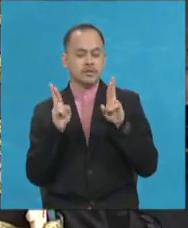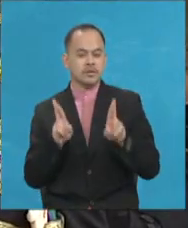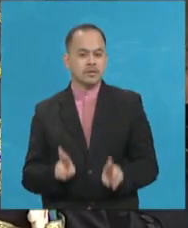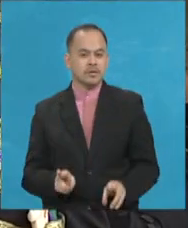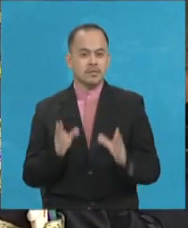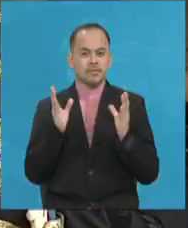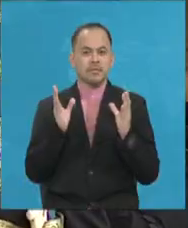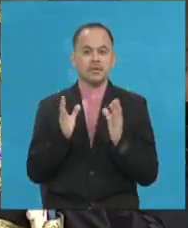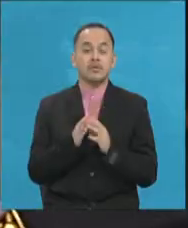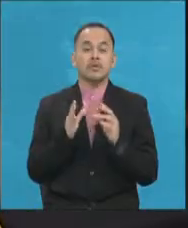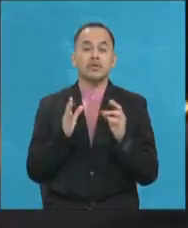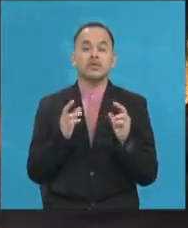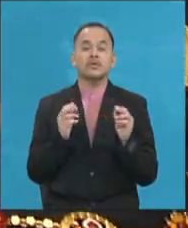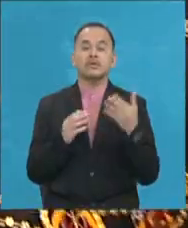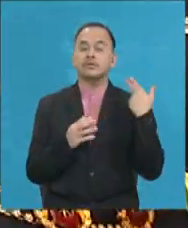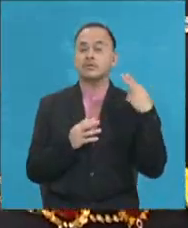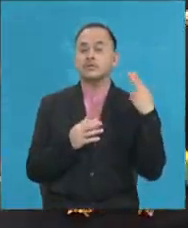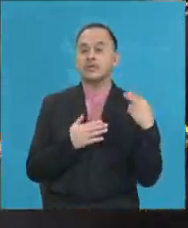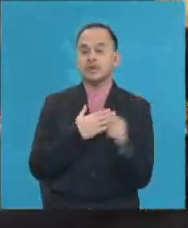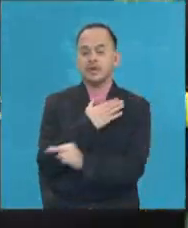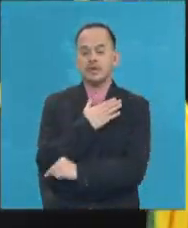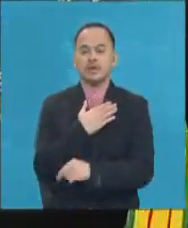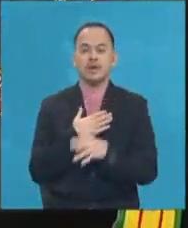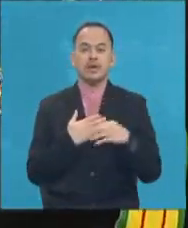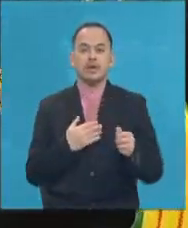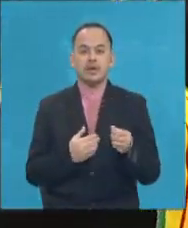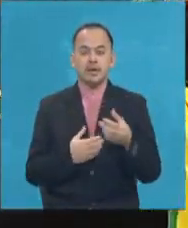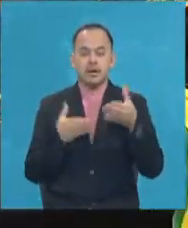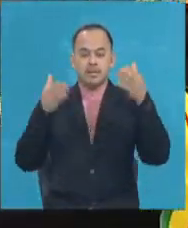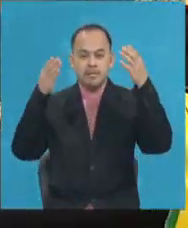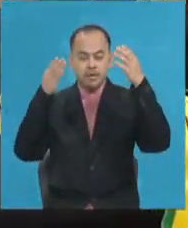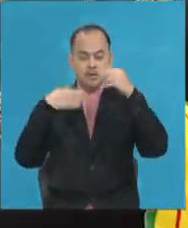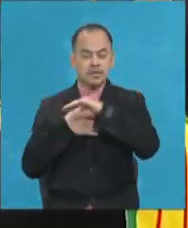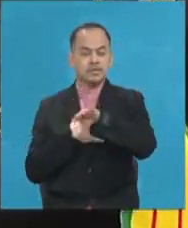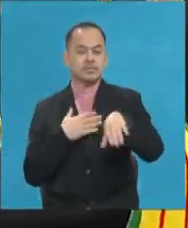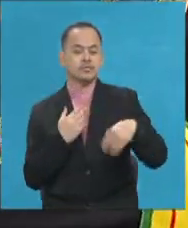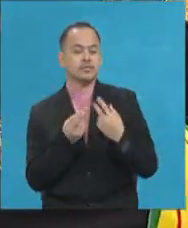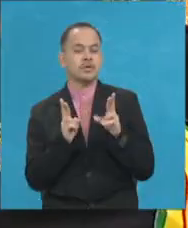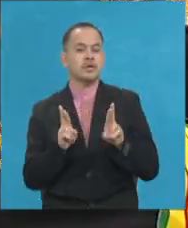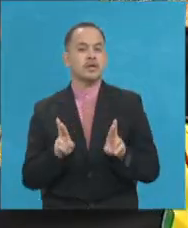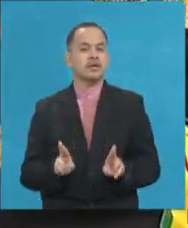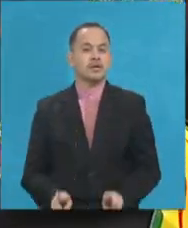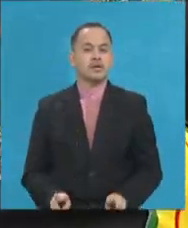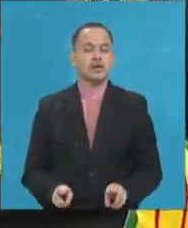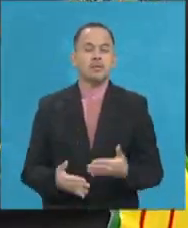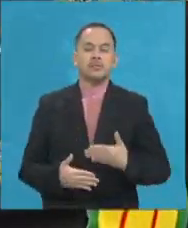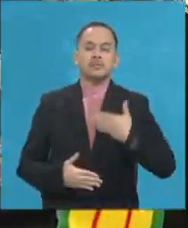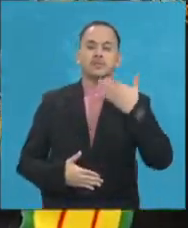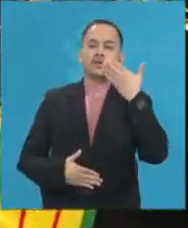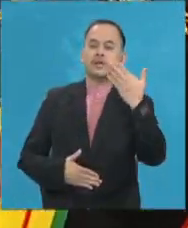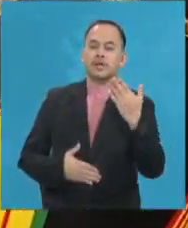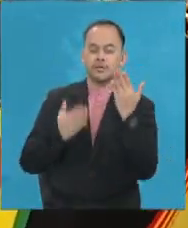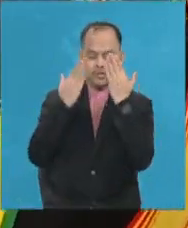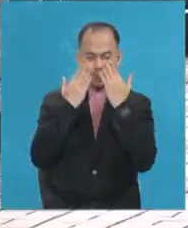dalam sejarah Negara dan belajar inilah detik dan masa untuk rakyat dan penduduk mencairkan